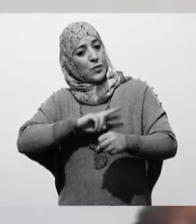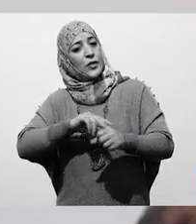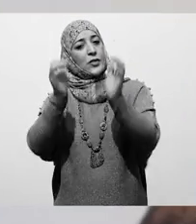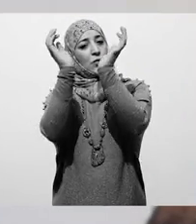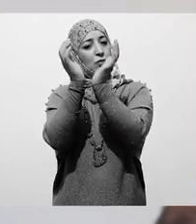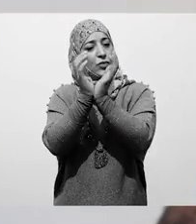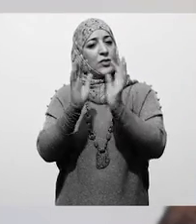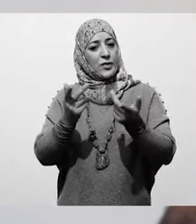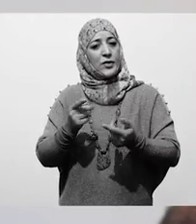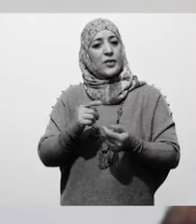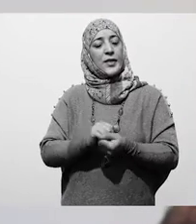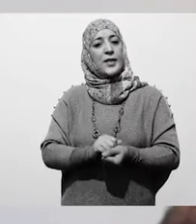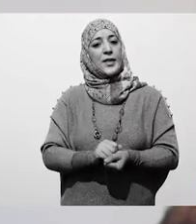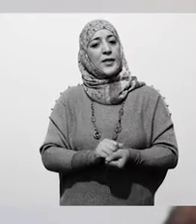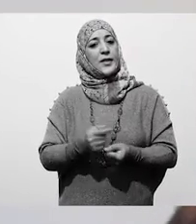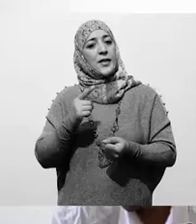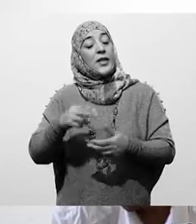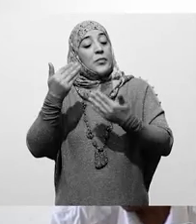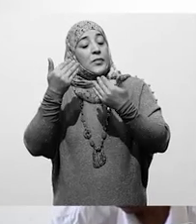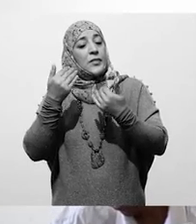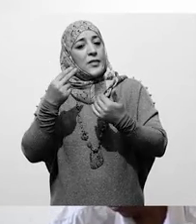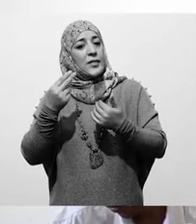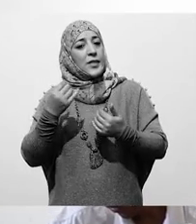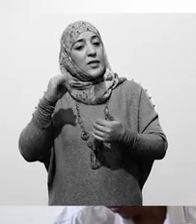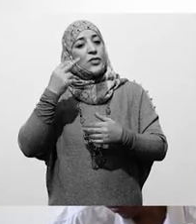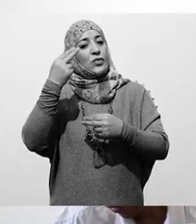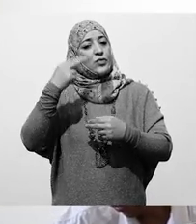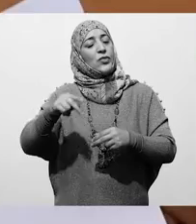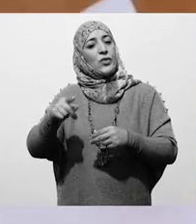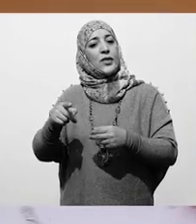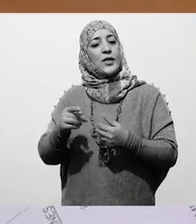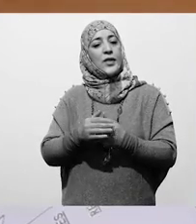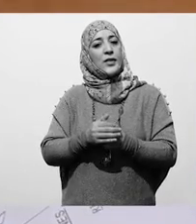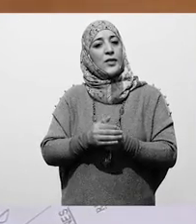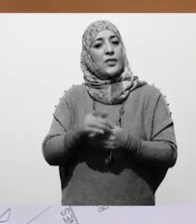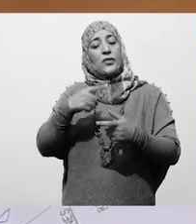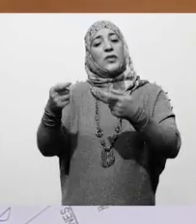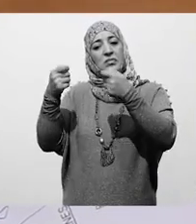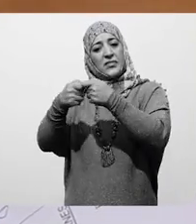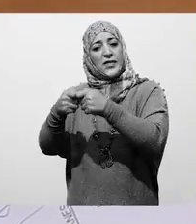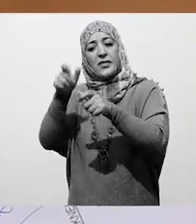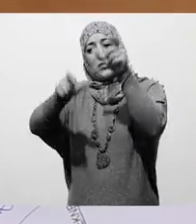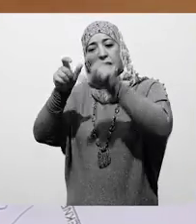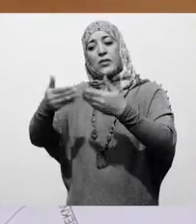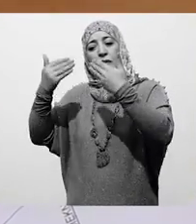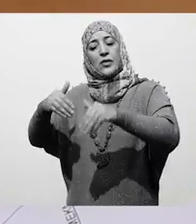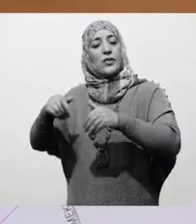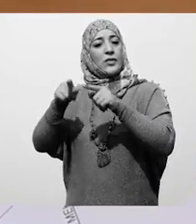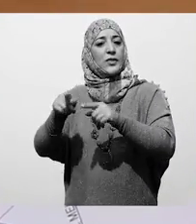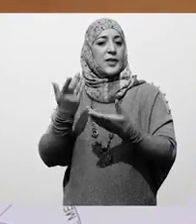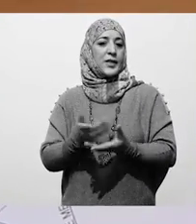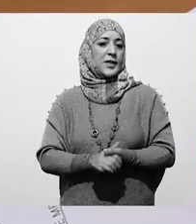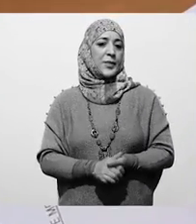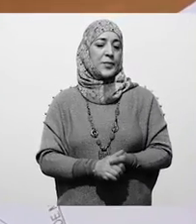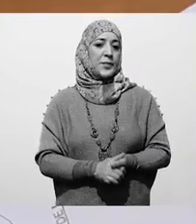fonctionnaire et j'ai une protection sociale et parfois je ne paie rien. Sinon, j'aurais dû être comme les autres personnes